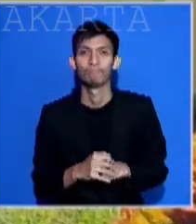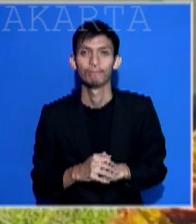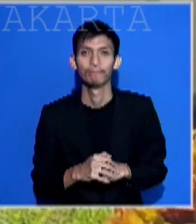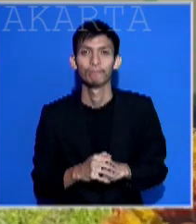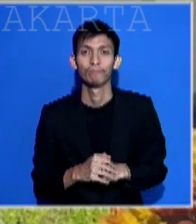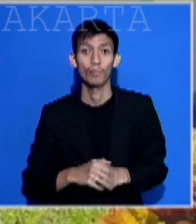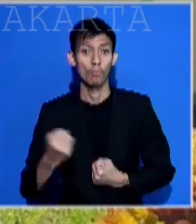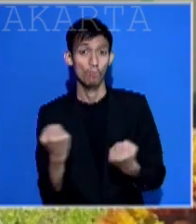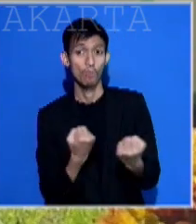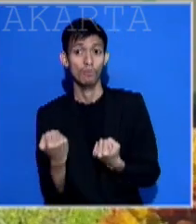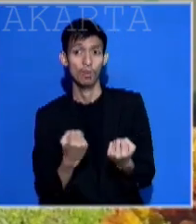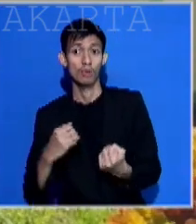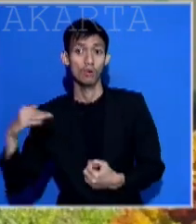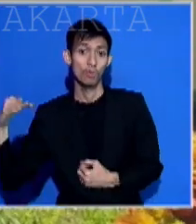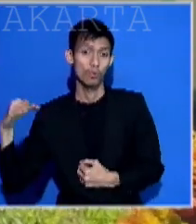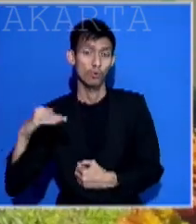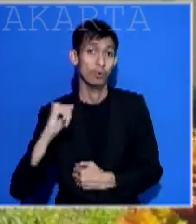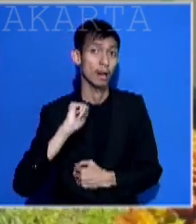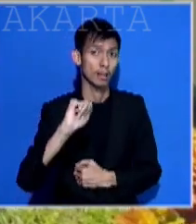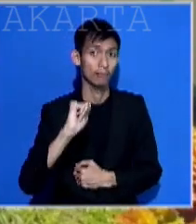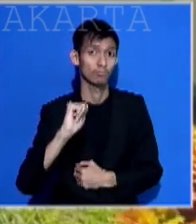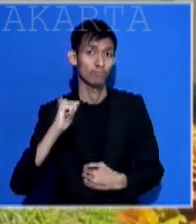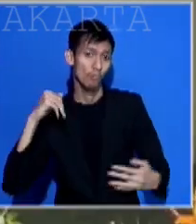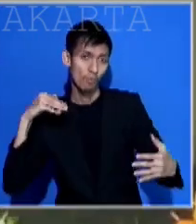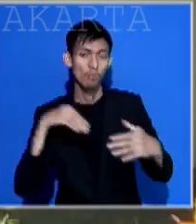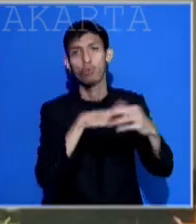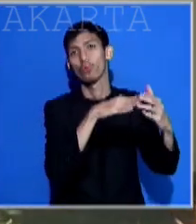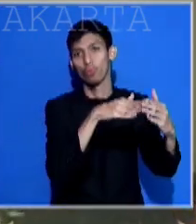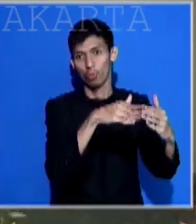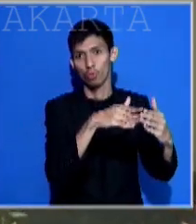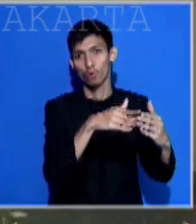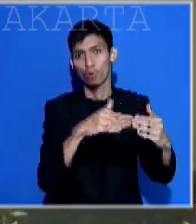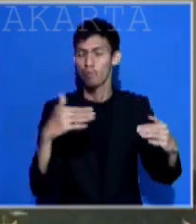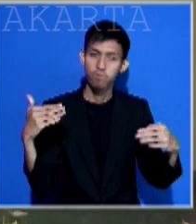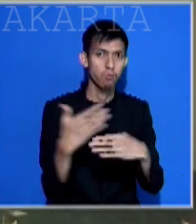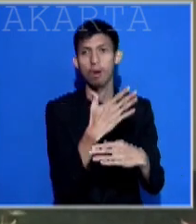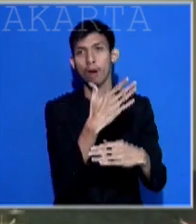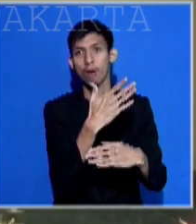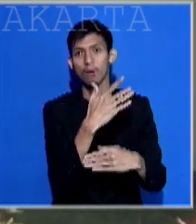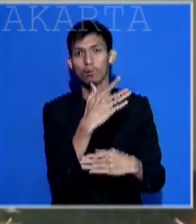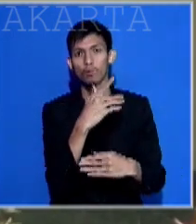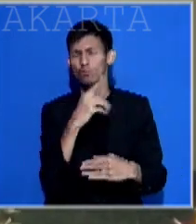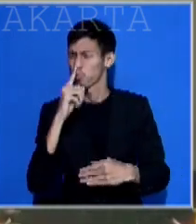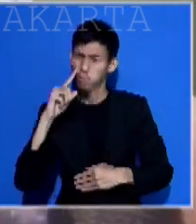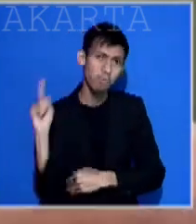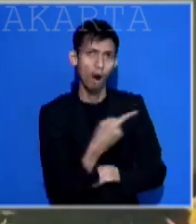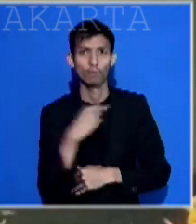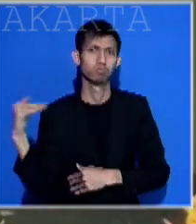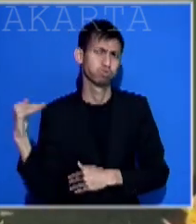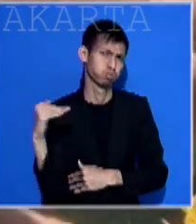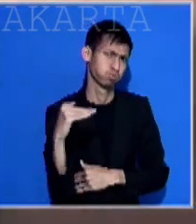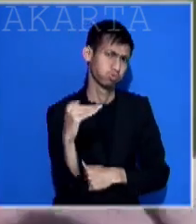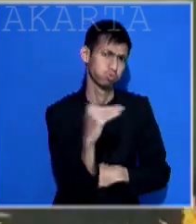kanan terus, terus nabrak bapak dia nabrak saya. Kenceng mas tadi pick up lumayan mas, langsung